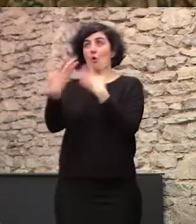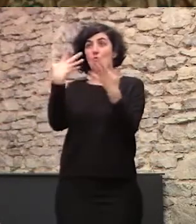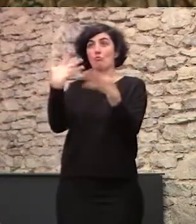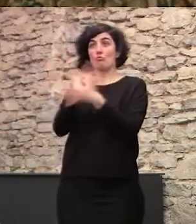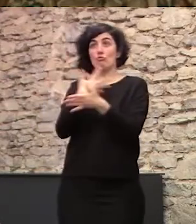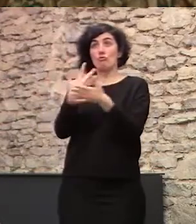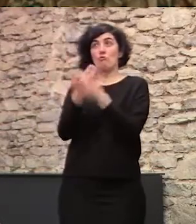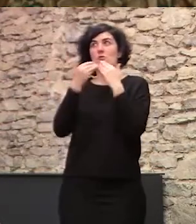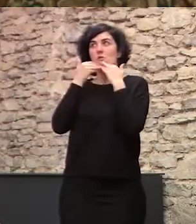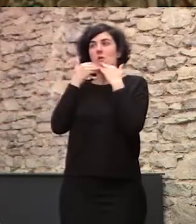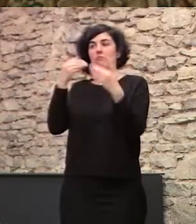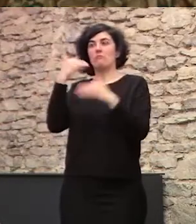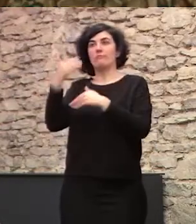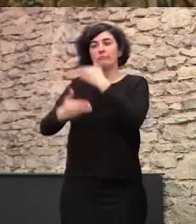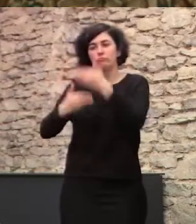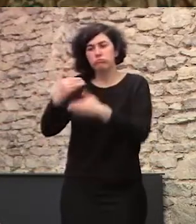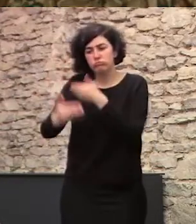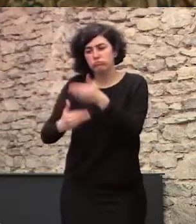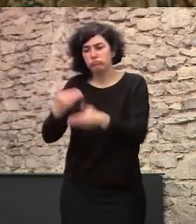orduan